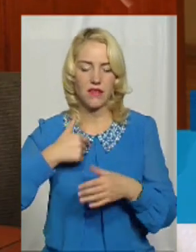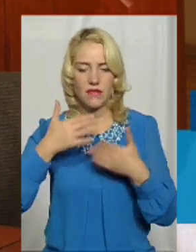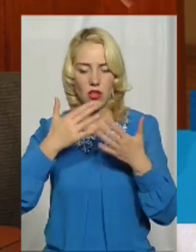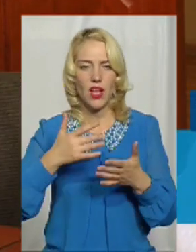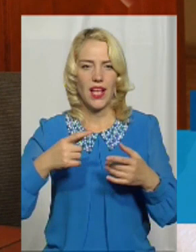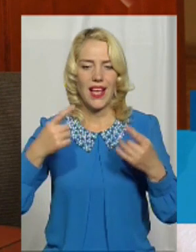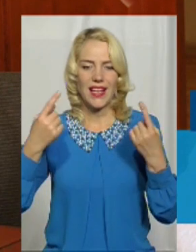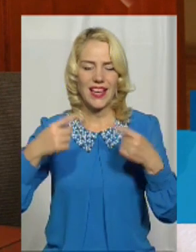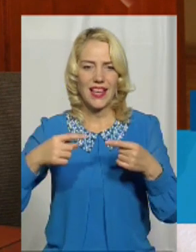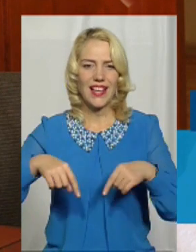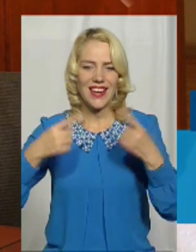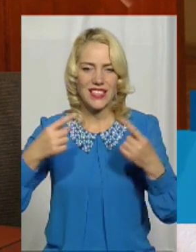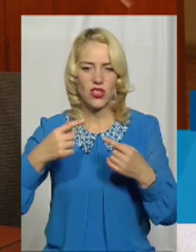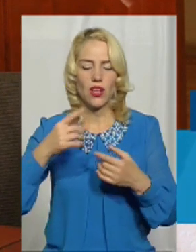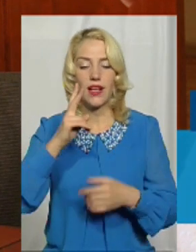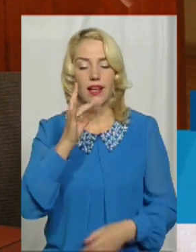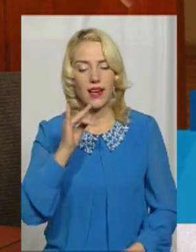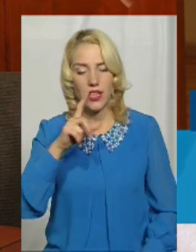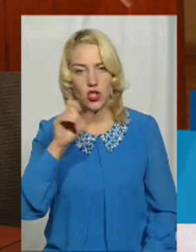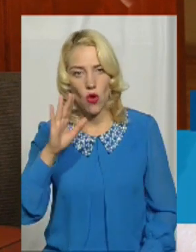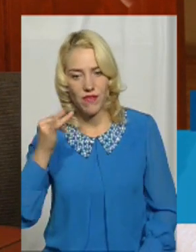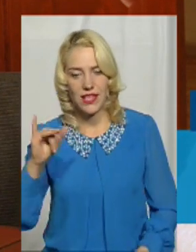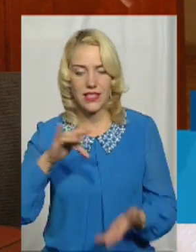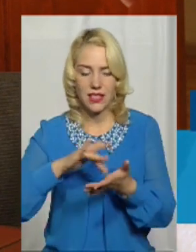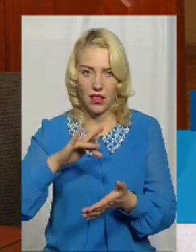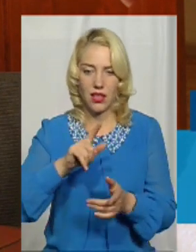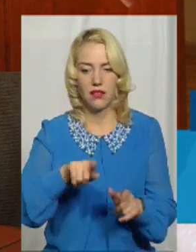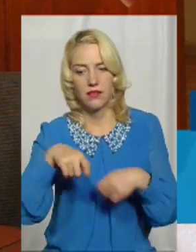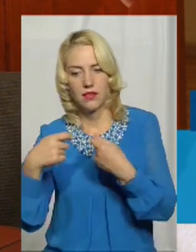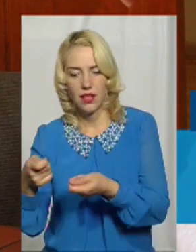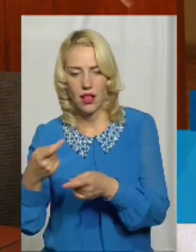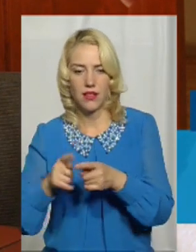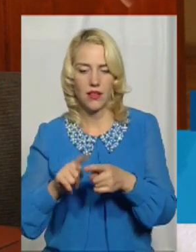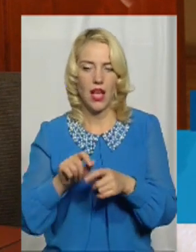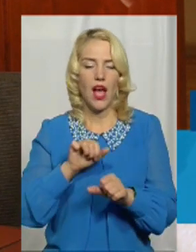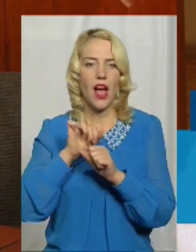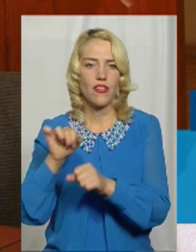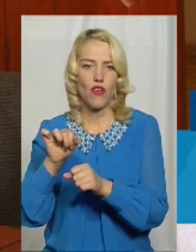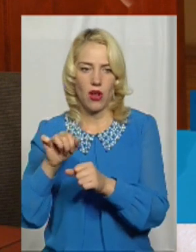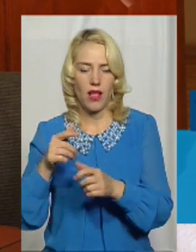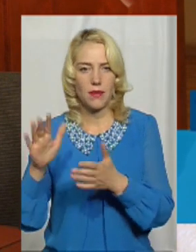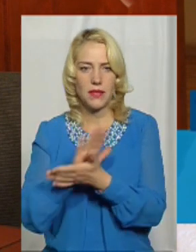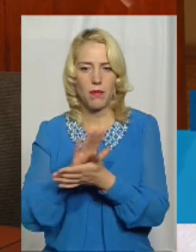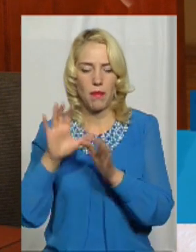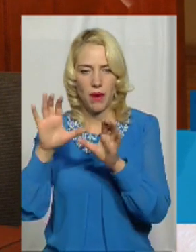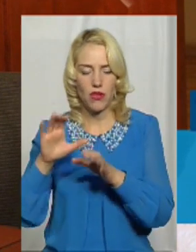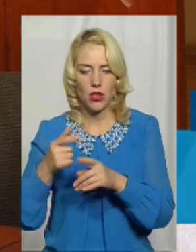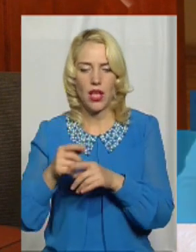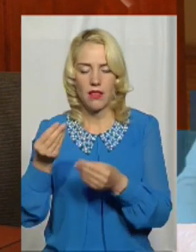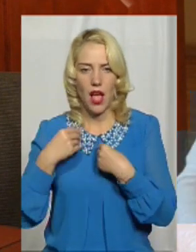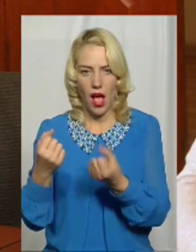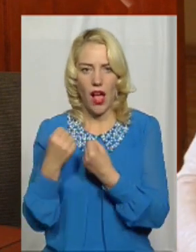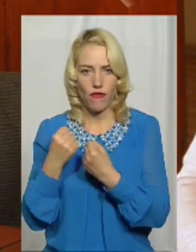дав направлення в правову допомогу. У мене був дуже хороший адвокат, Боровик Олександра. Вона вивчила нашу історію,